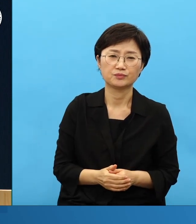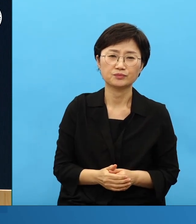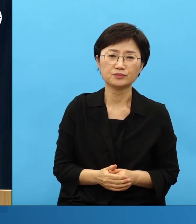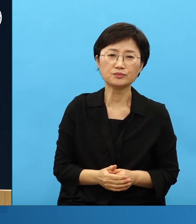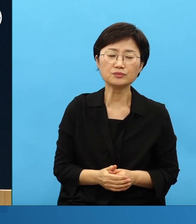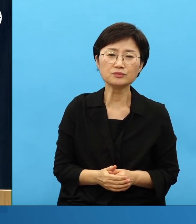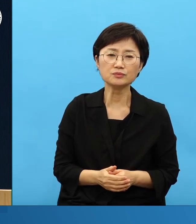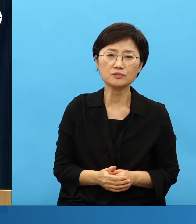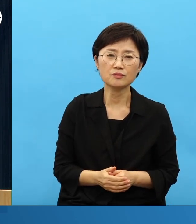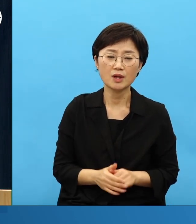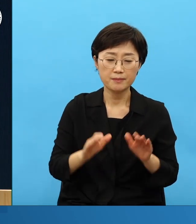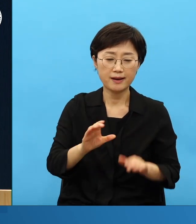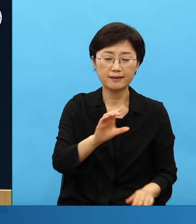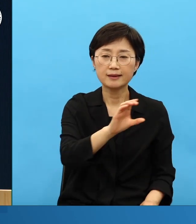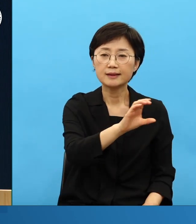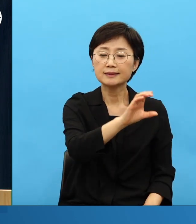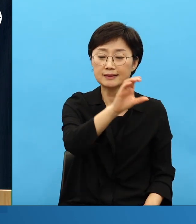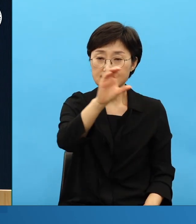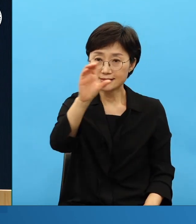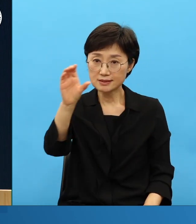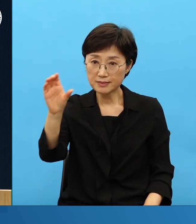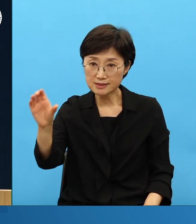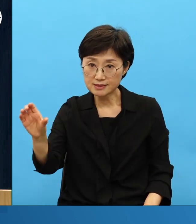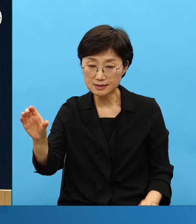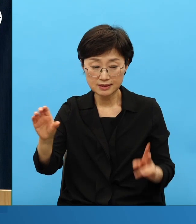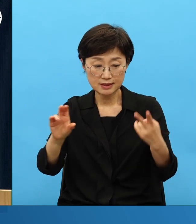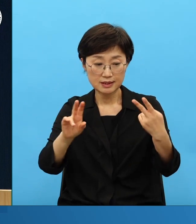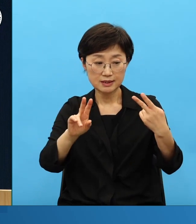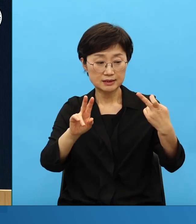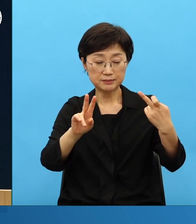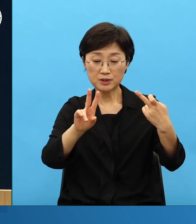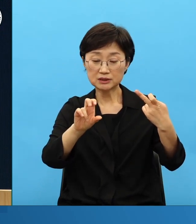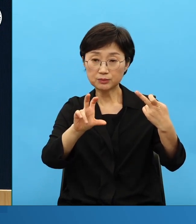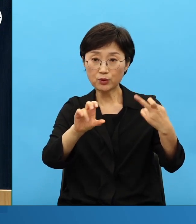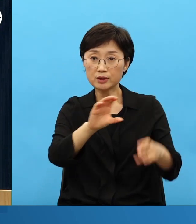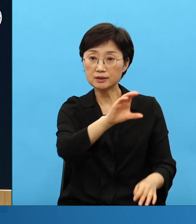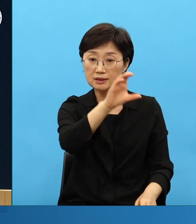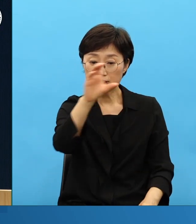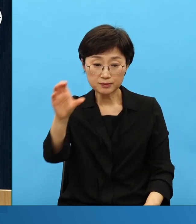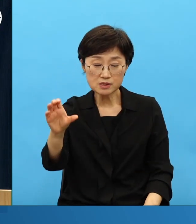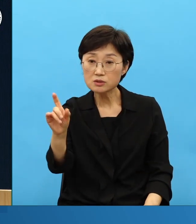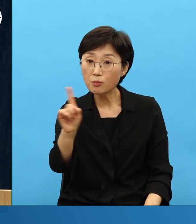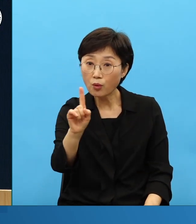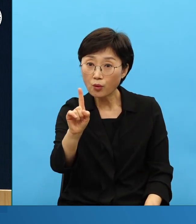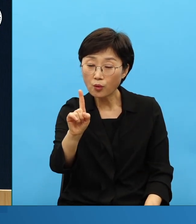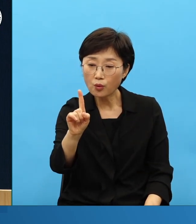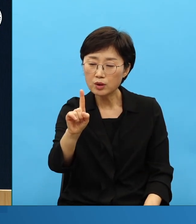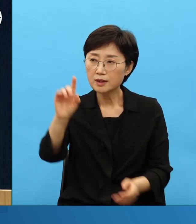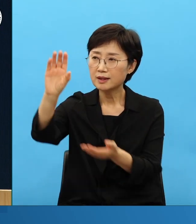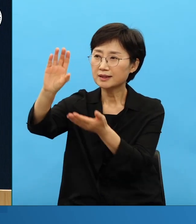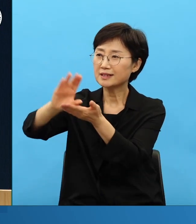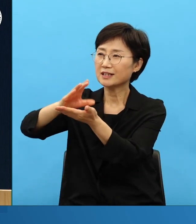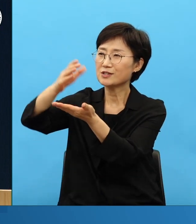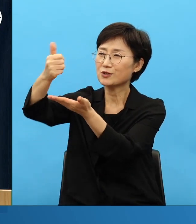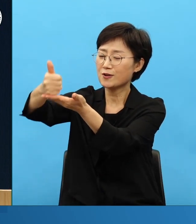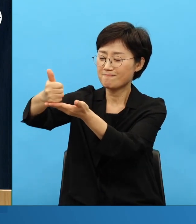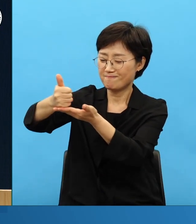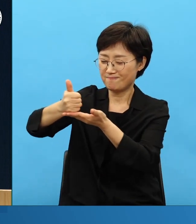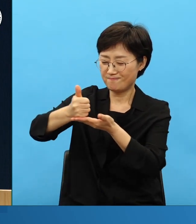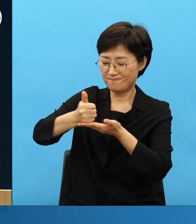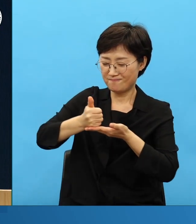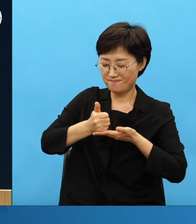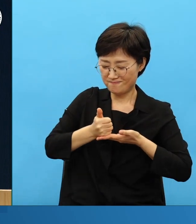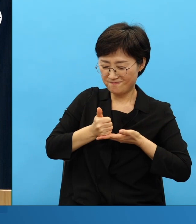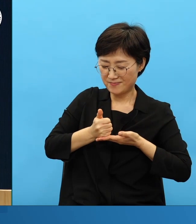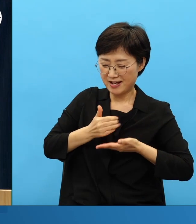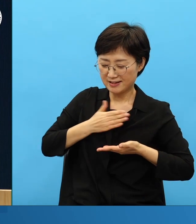nations. 크리스마스는 뭡니까? 그러면 그 그리스도가 나의 주인이 되는 날이라. What is Christmas then? It is a day on